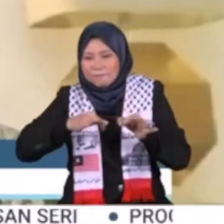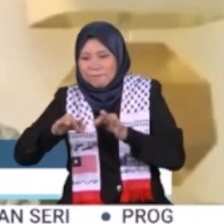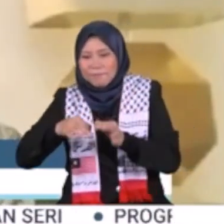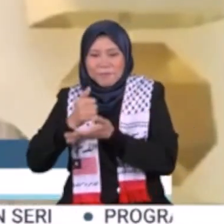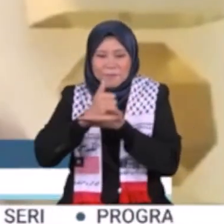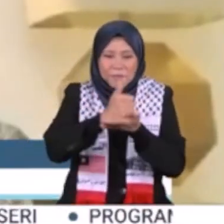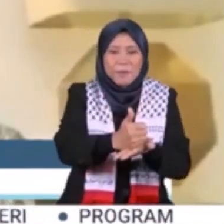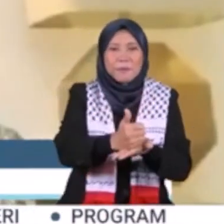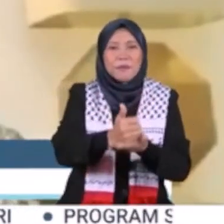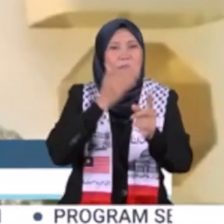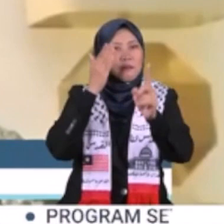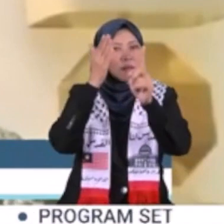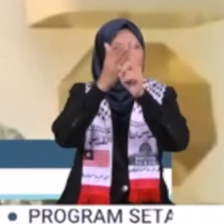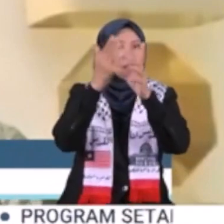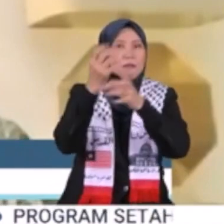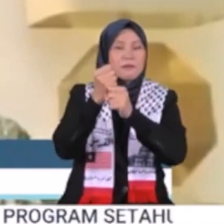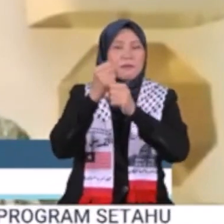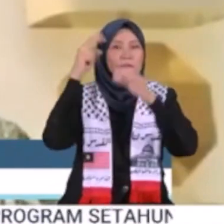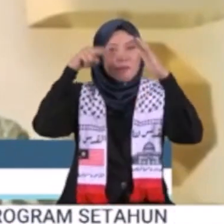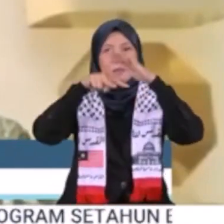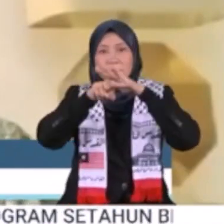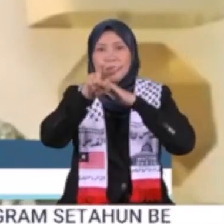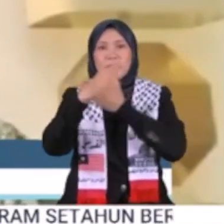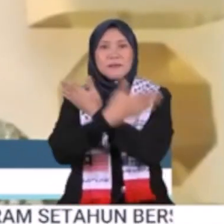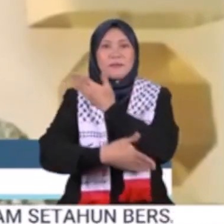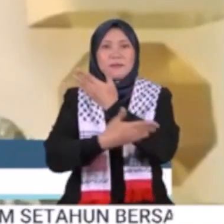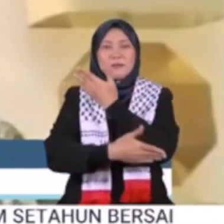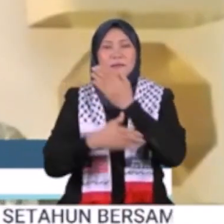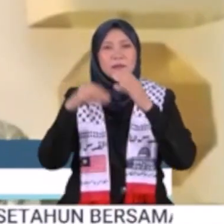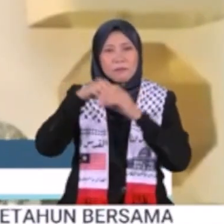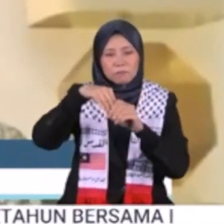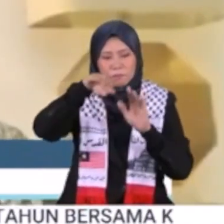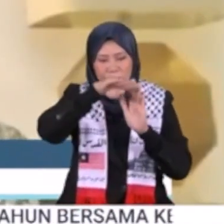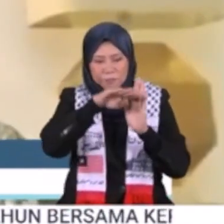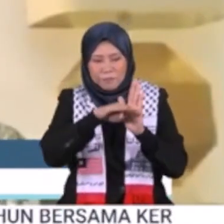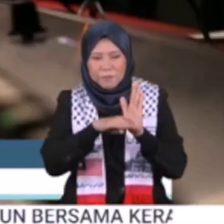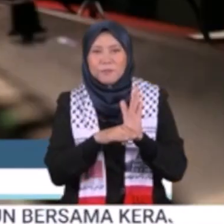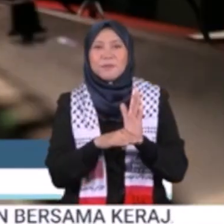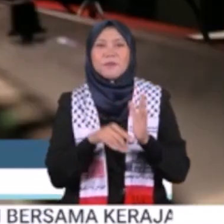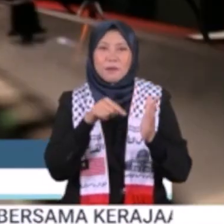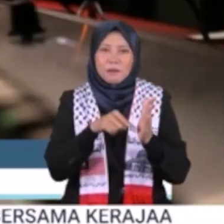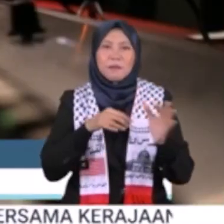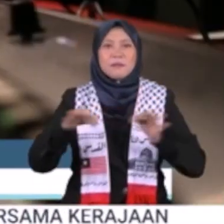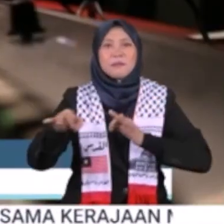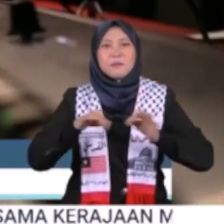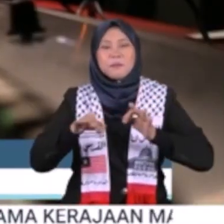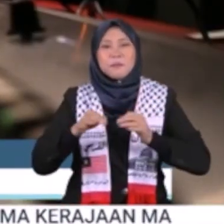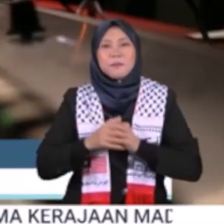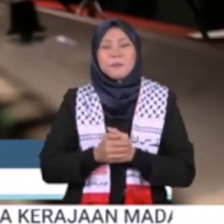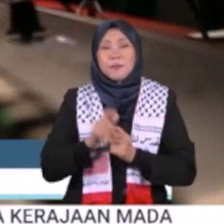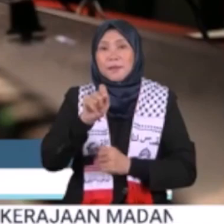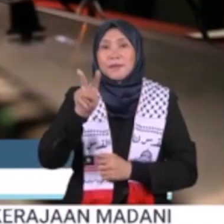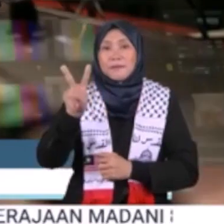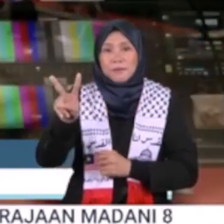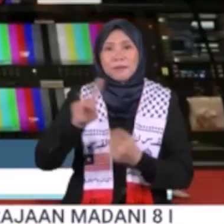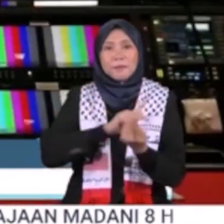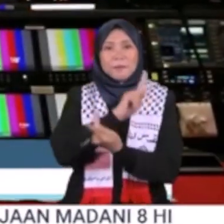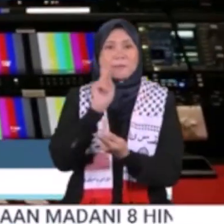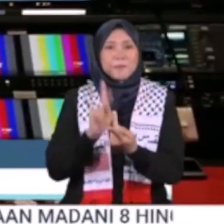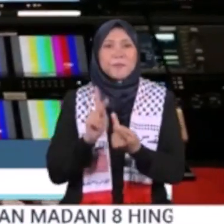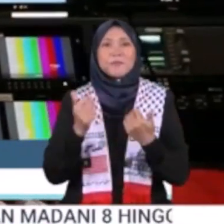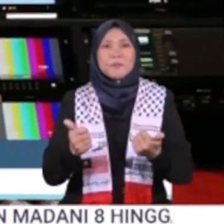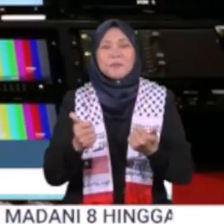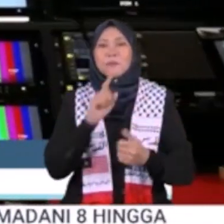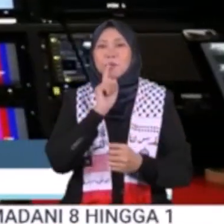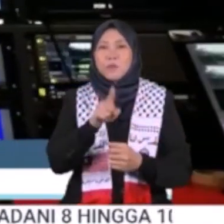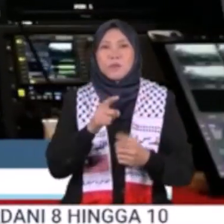membantu capai visi negara, menyiarkan kandungan untuk golongan minoriti. Televisyen nyata masih relevan